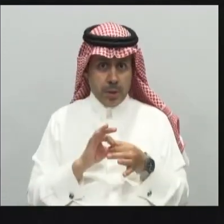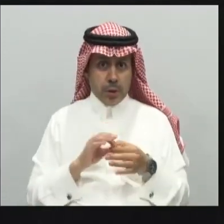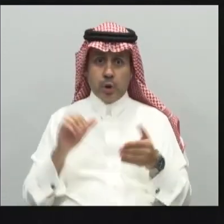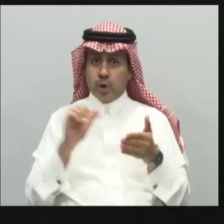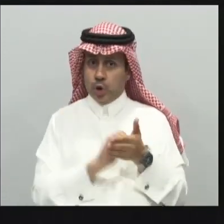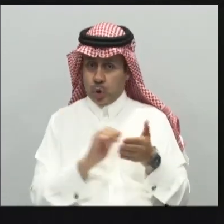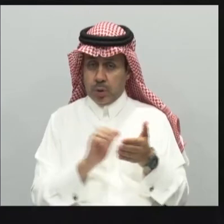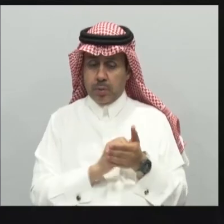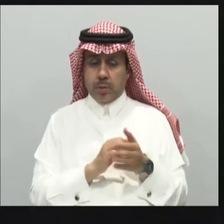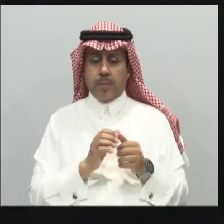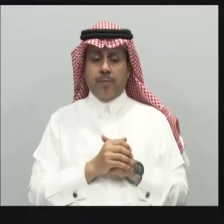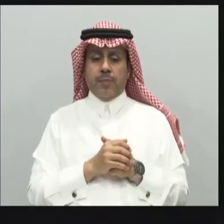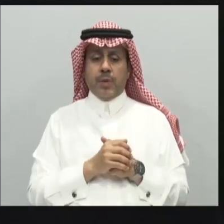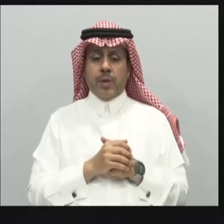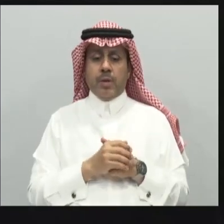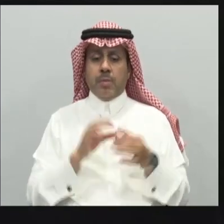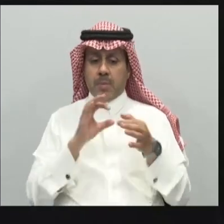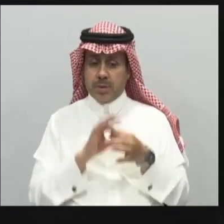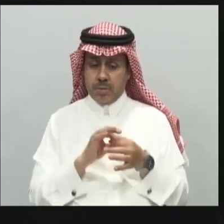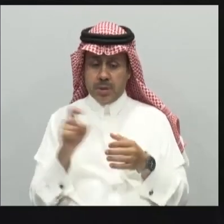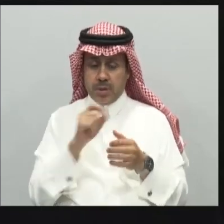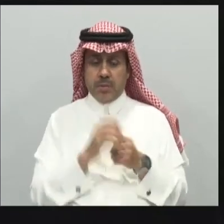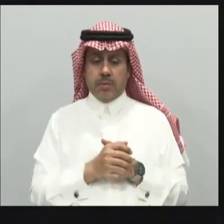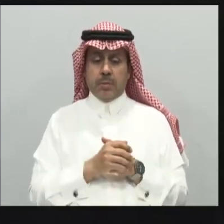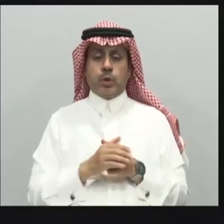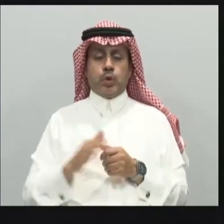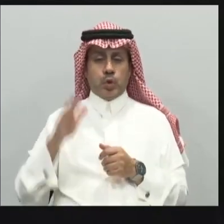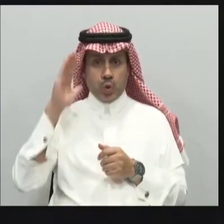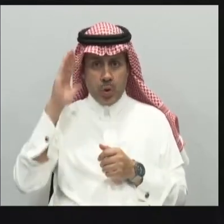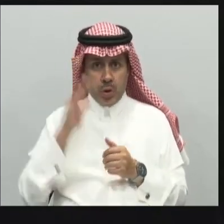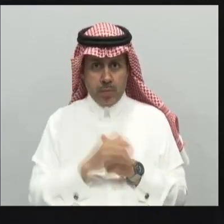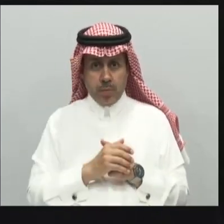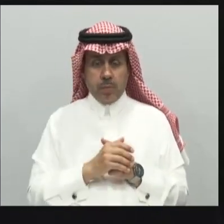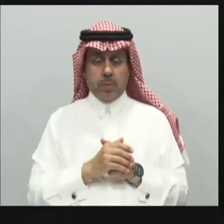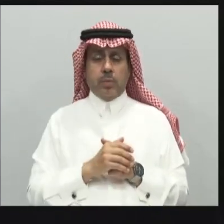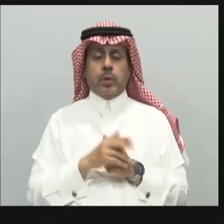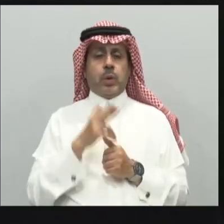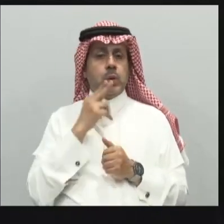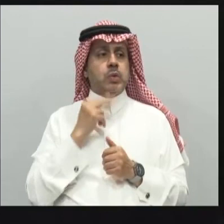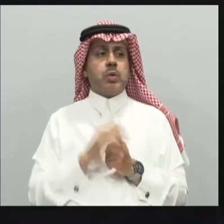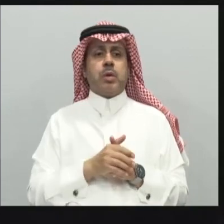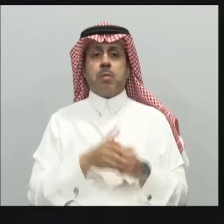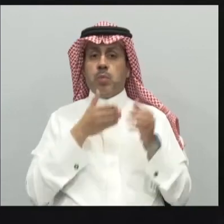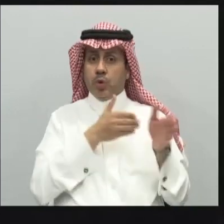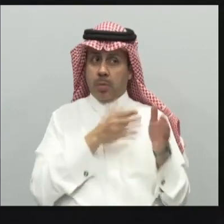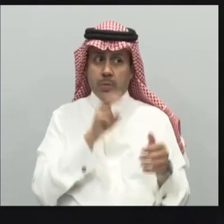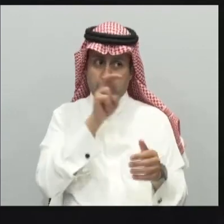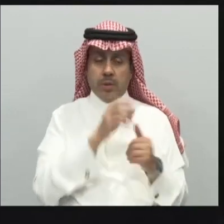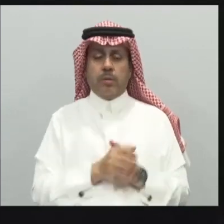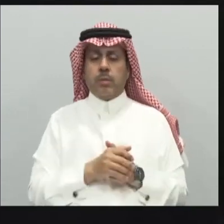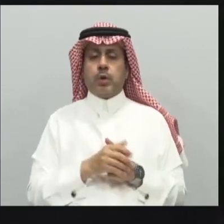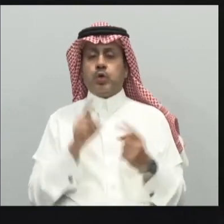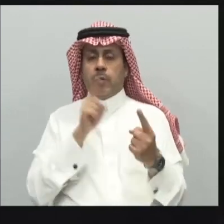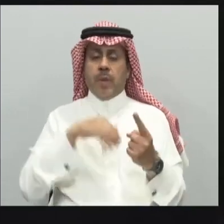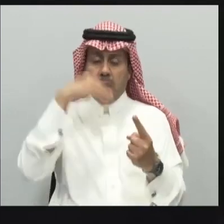الشرط وما يتعلق بهذه المسائل اشكر لكم ايها الطلاب طيبه المتابعه وحسن المشاهده